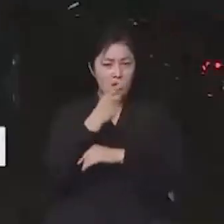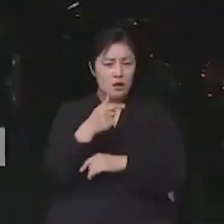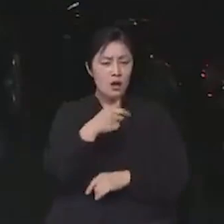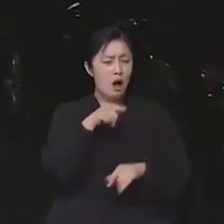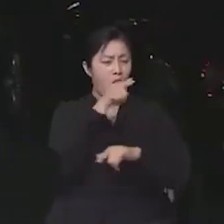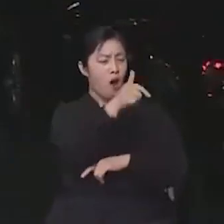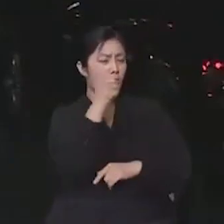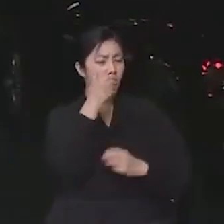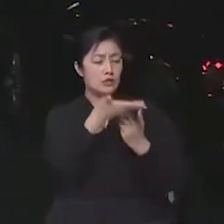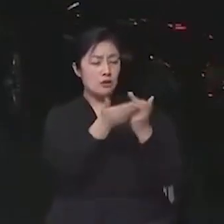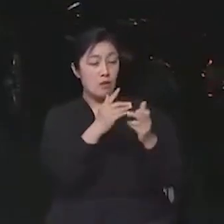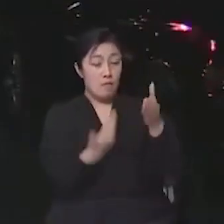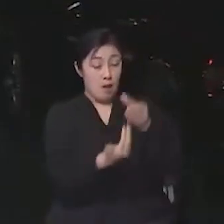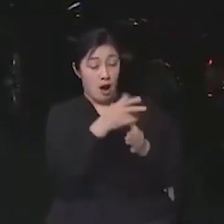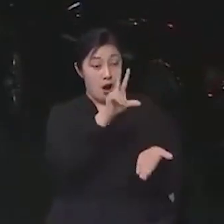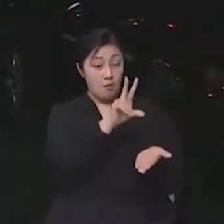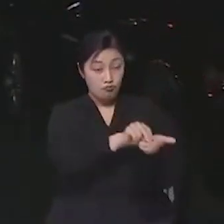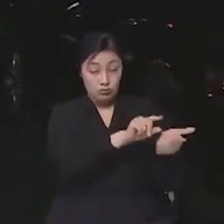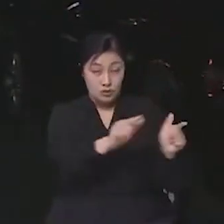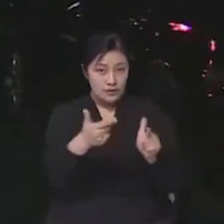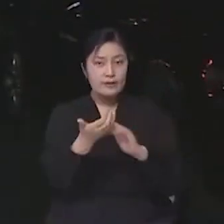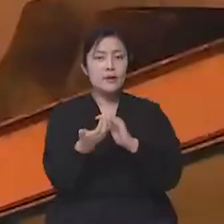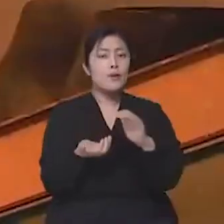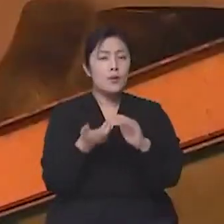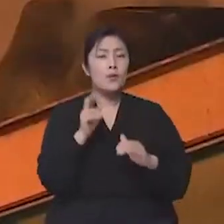미치지 못하는 섬의 재난 발생에 대비해